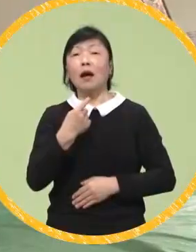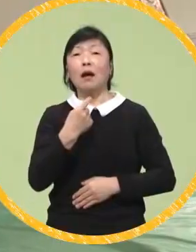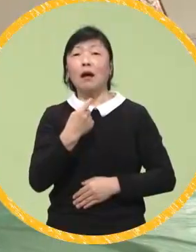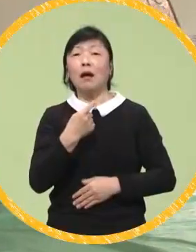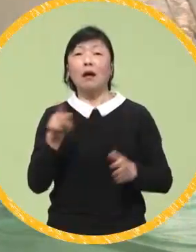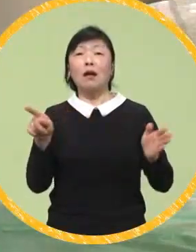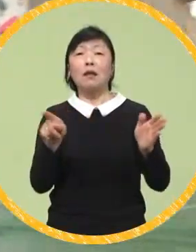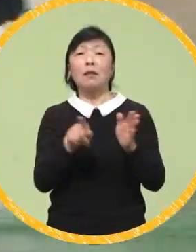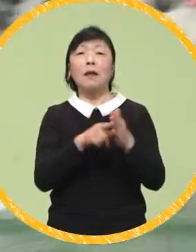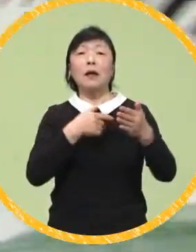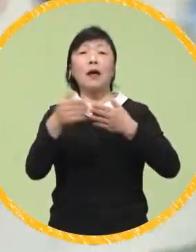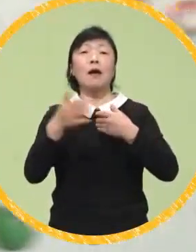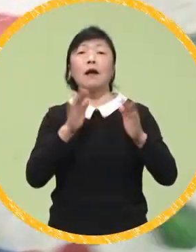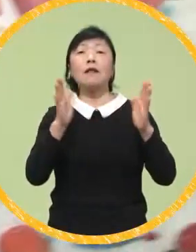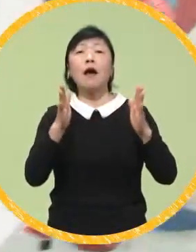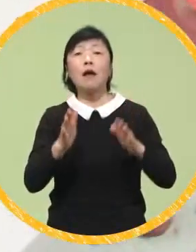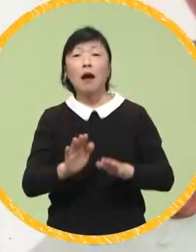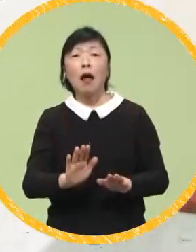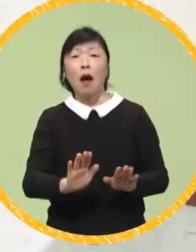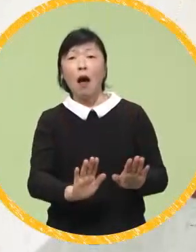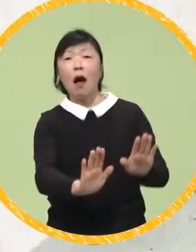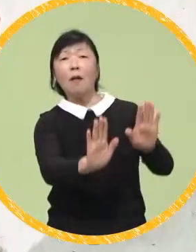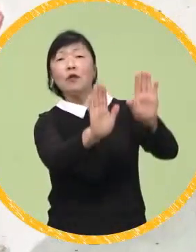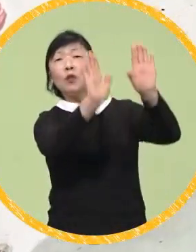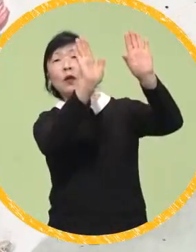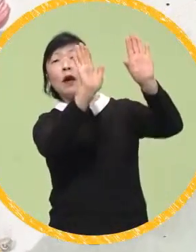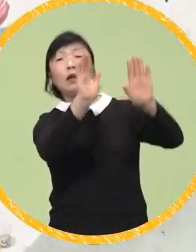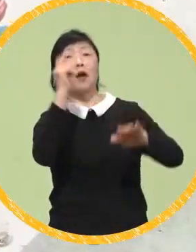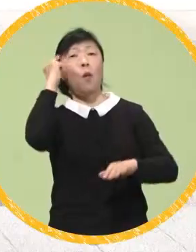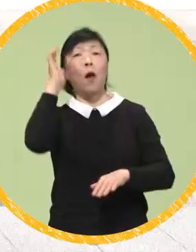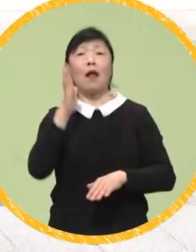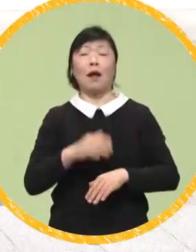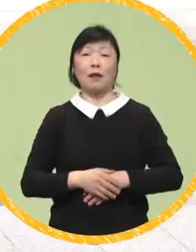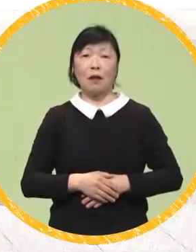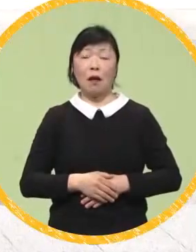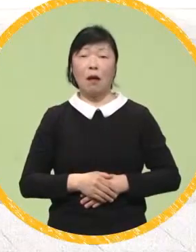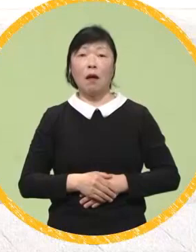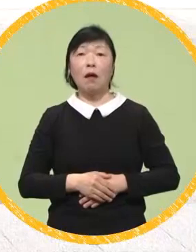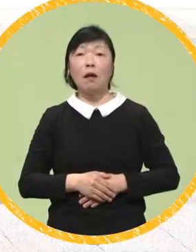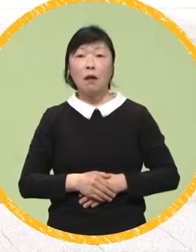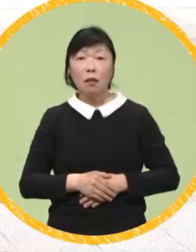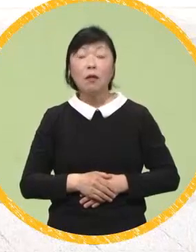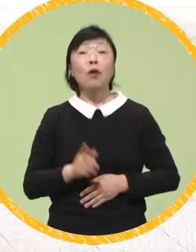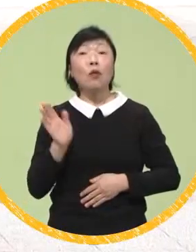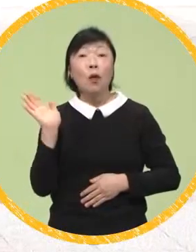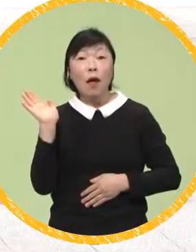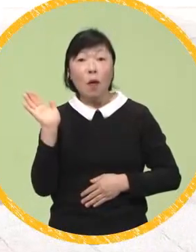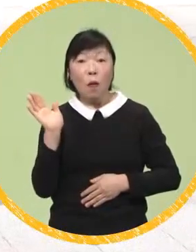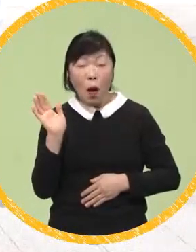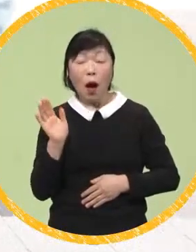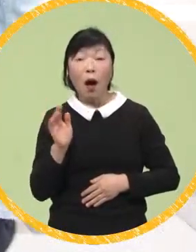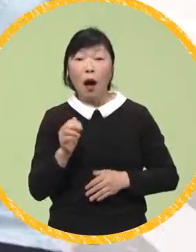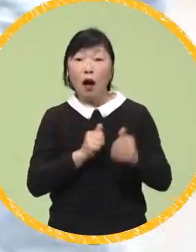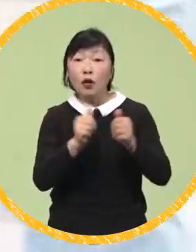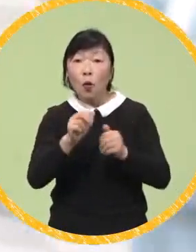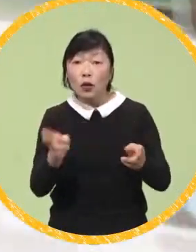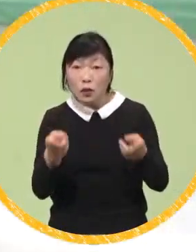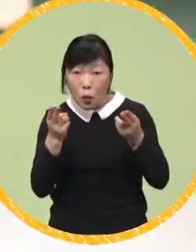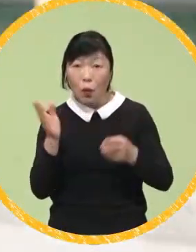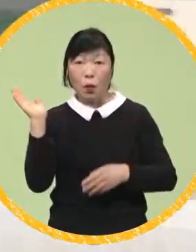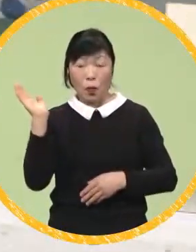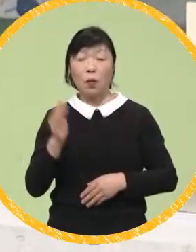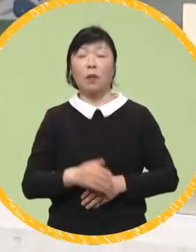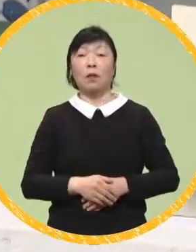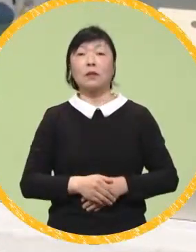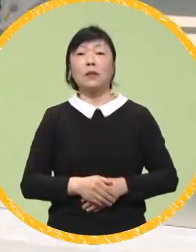ないんでこんなに壁が高速な処理帰って来ないとかな感じだけど起こるこれは普通に競技で疲れてる壁なんですかそうですねあの子の壁